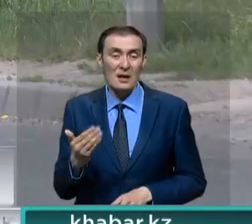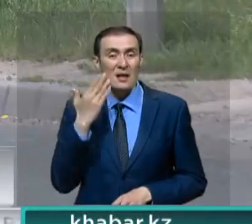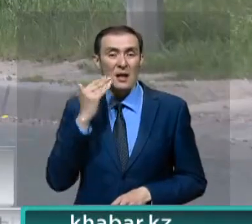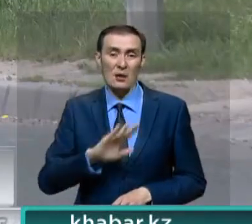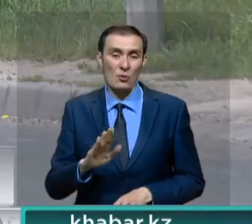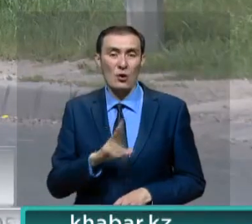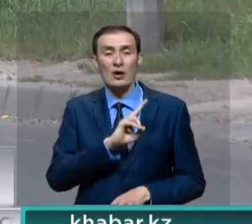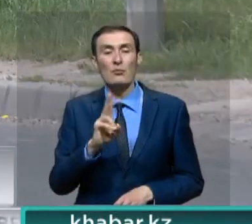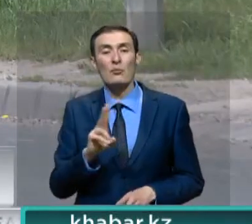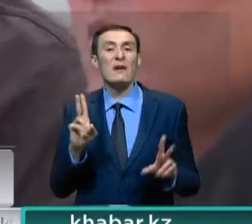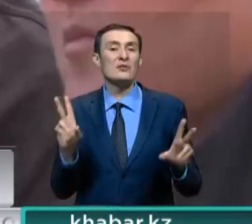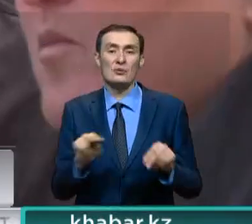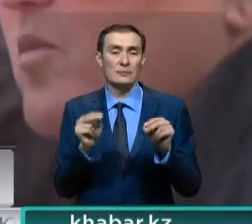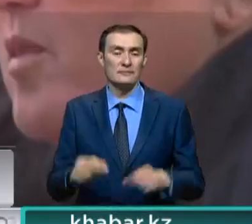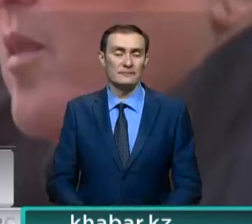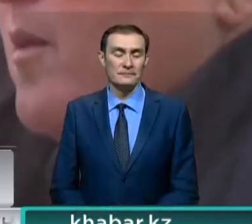непростое. Кому как повезет.